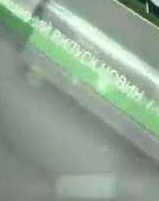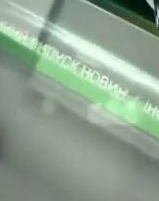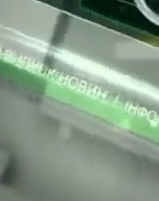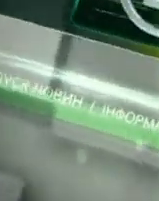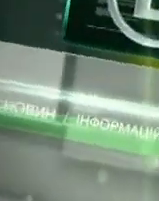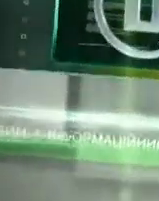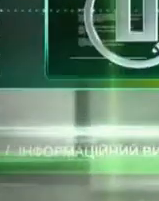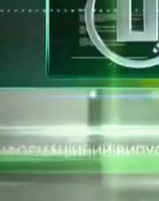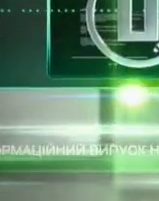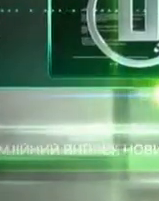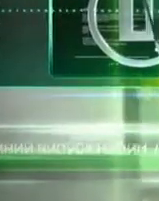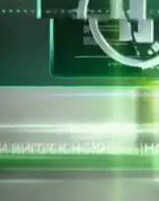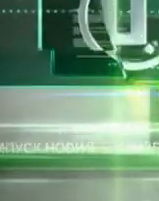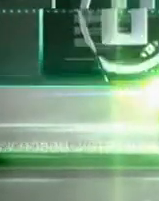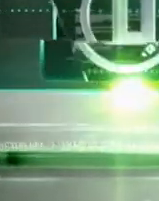Музика